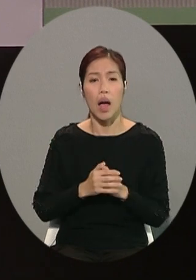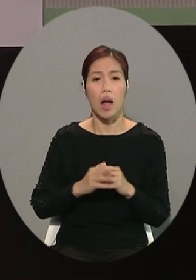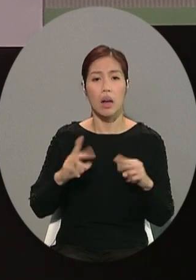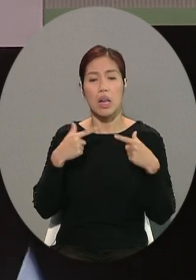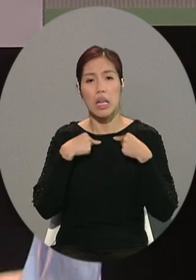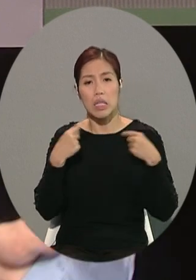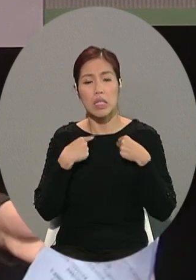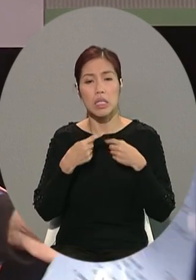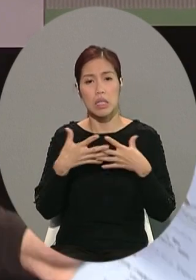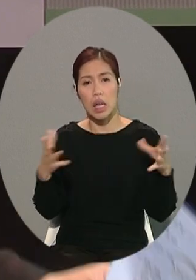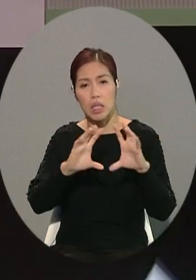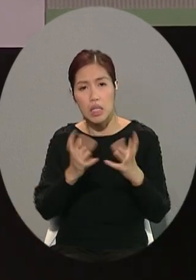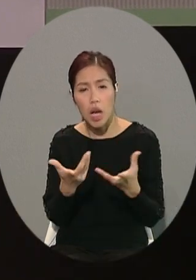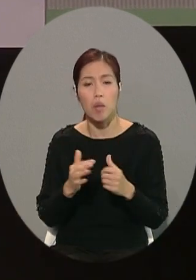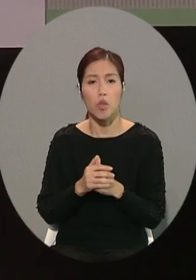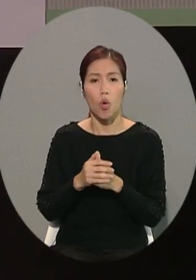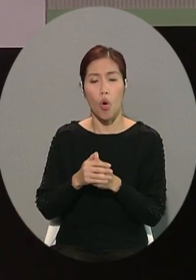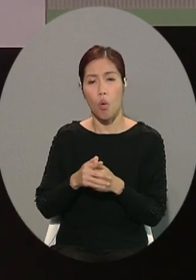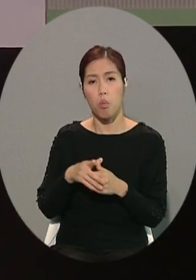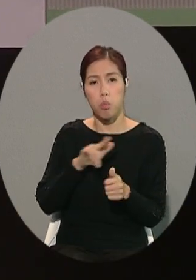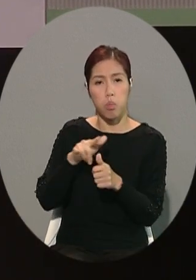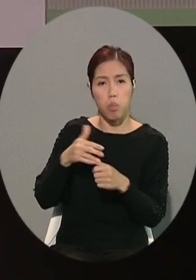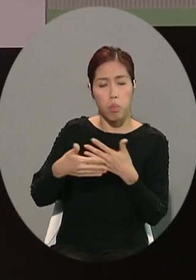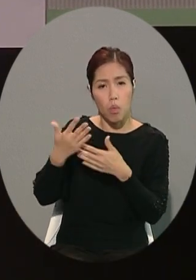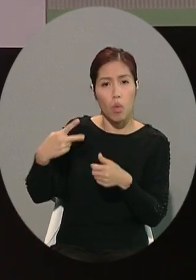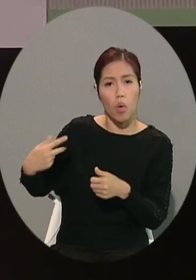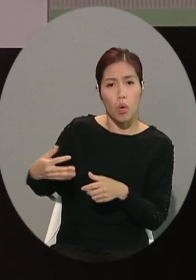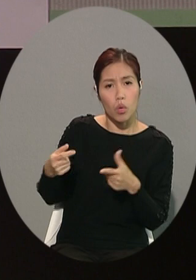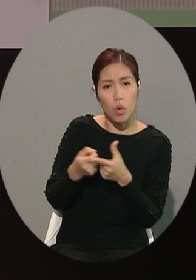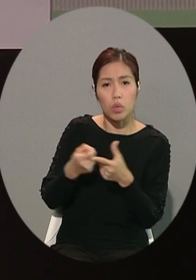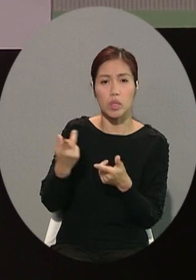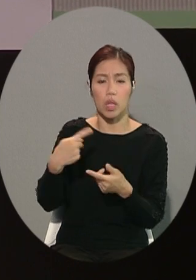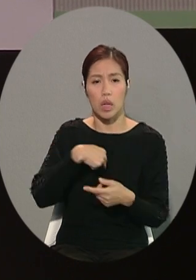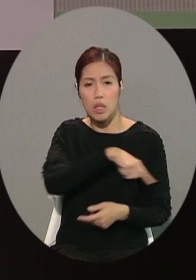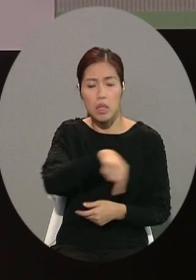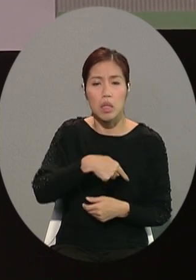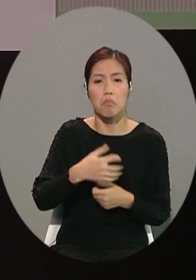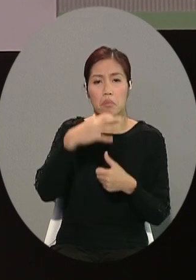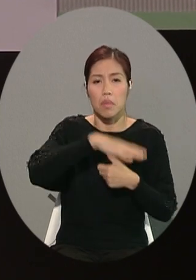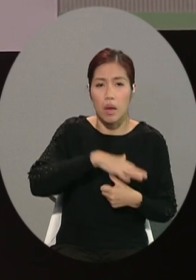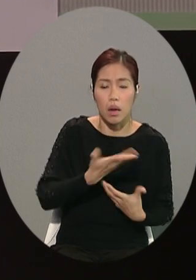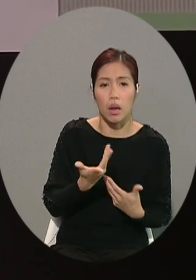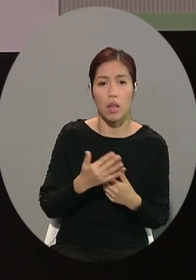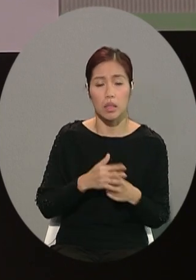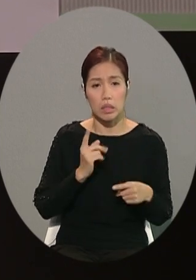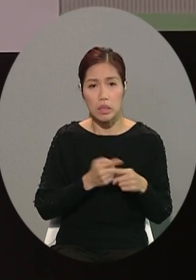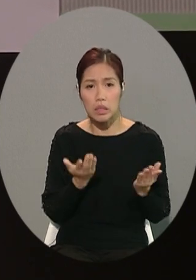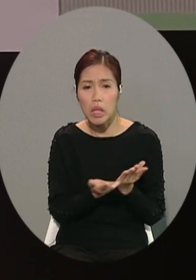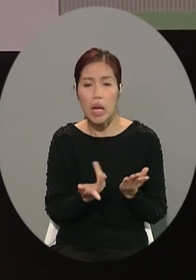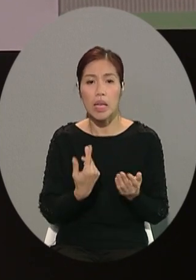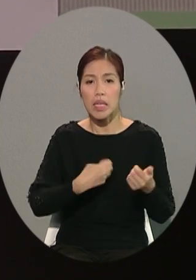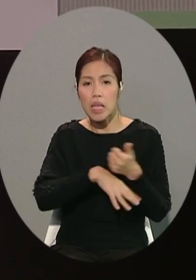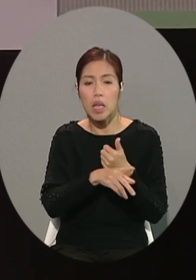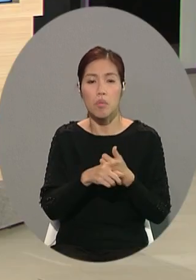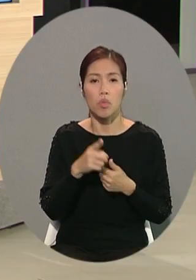團啊，因為咧保安佢哋有一間公司啊，所以別人就係打壓你啊，你永遠俾人打壓嘅一個。但事實上的一件事就是你連一些基本的認知